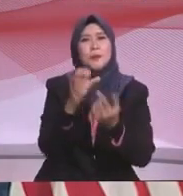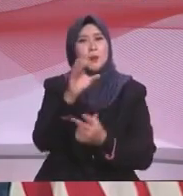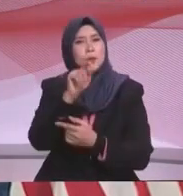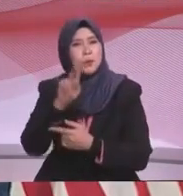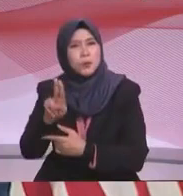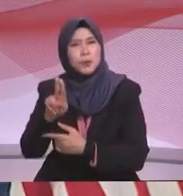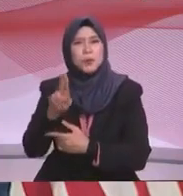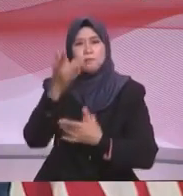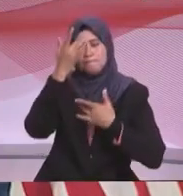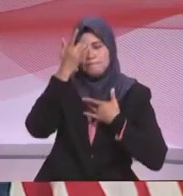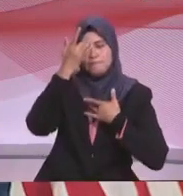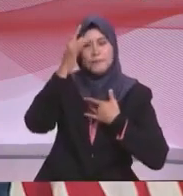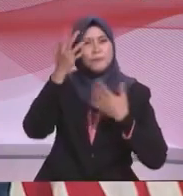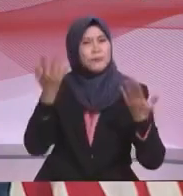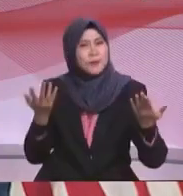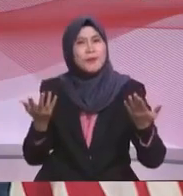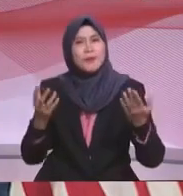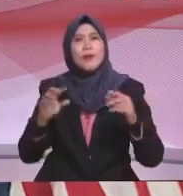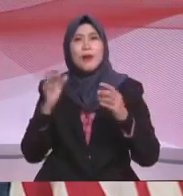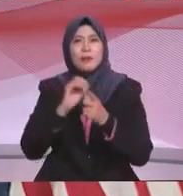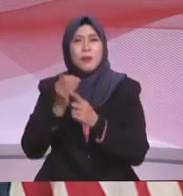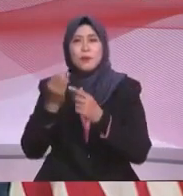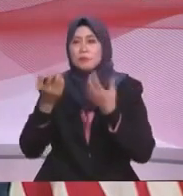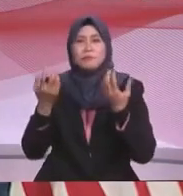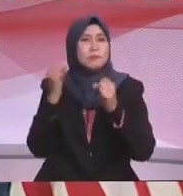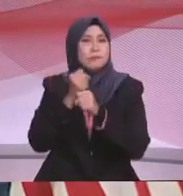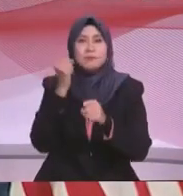upaya dan mereka yang kehilangan pekerjaan.